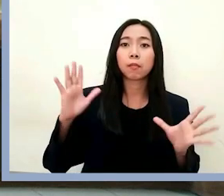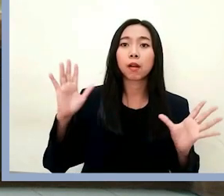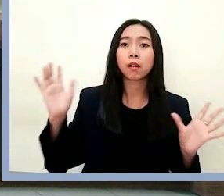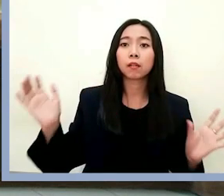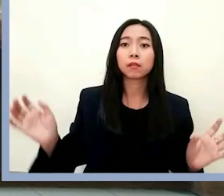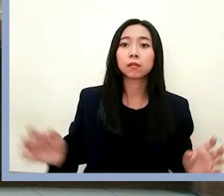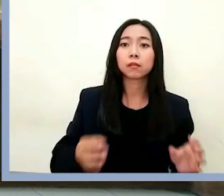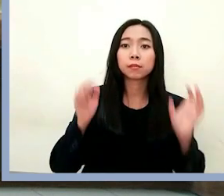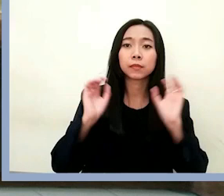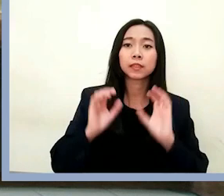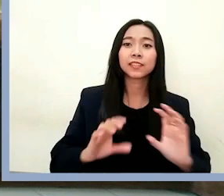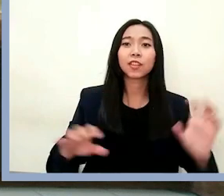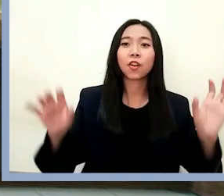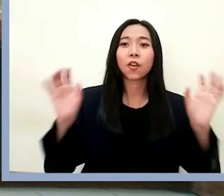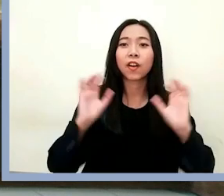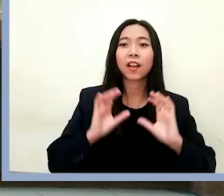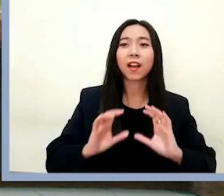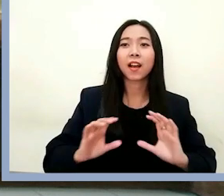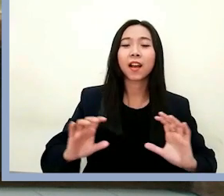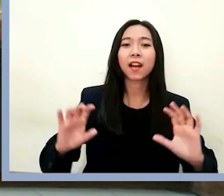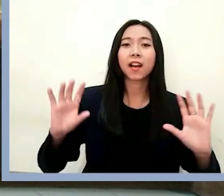kulepas dan bersorak